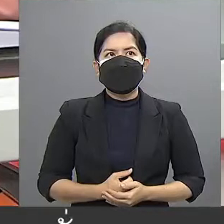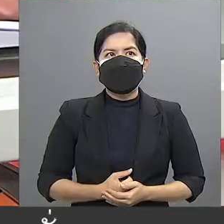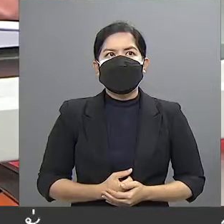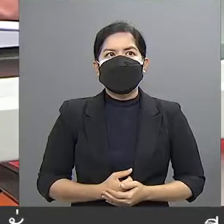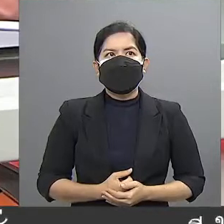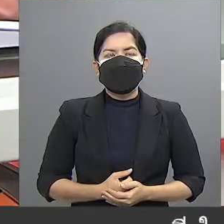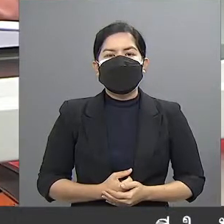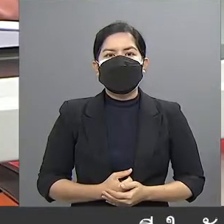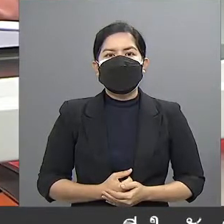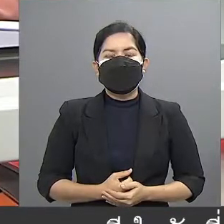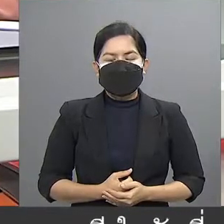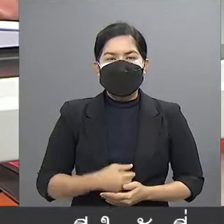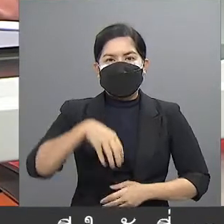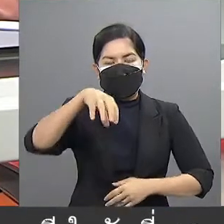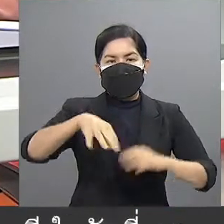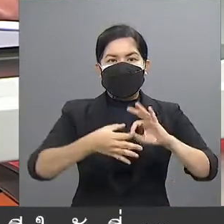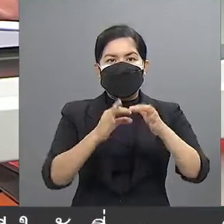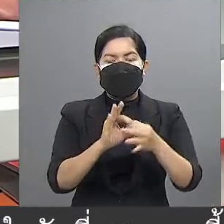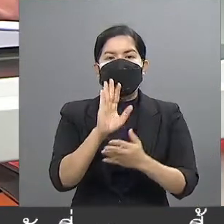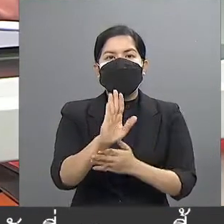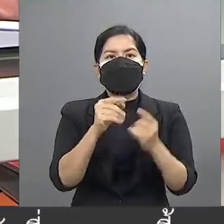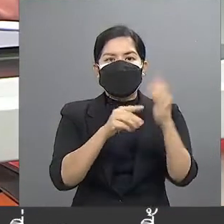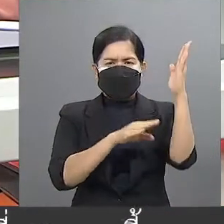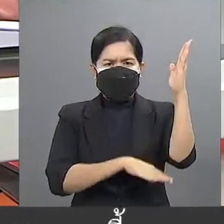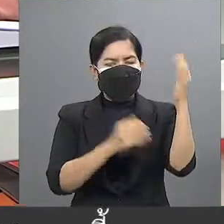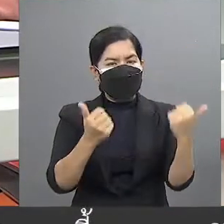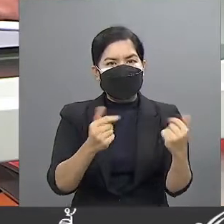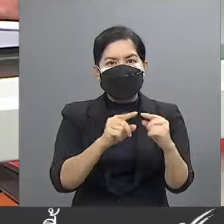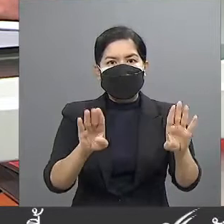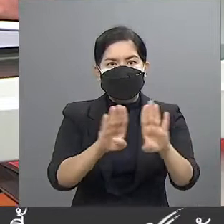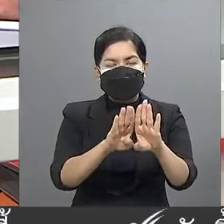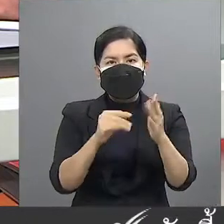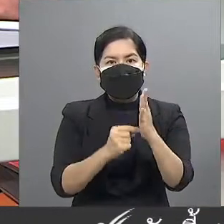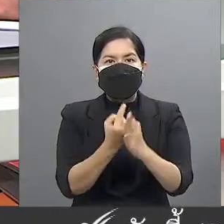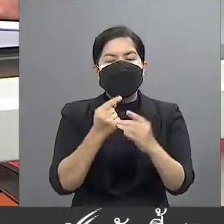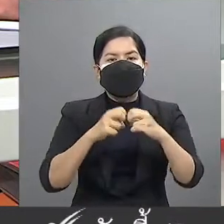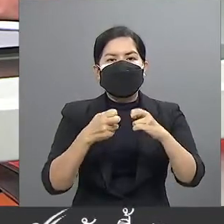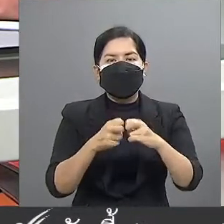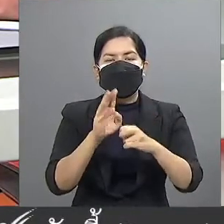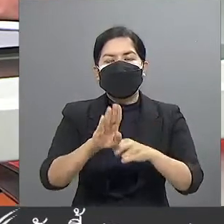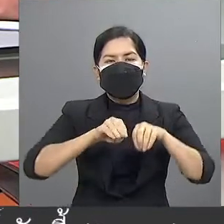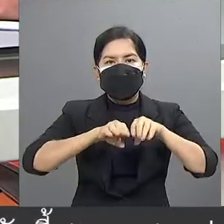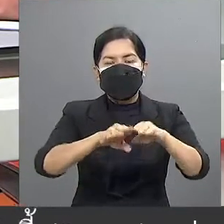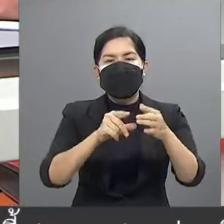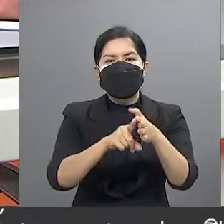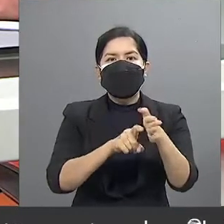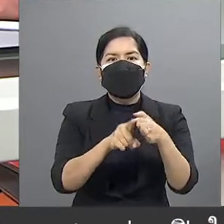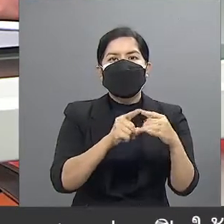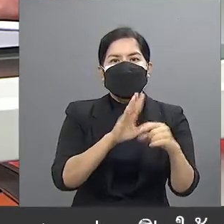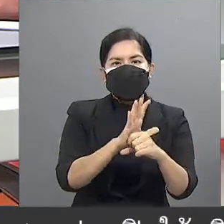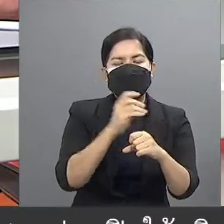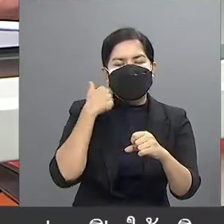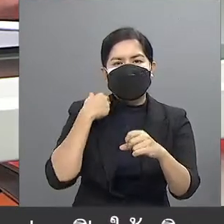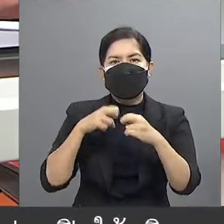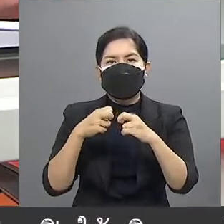สนามกีฬาชนโคในหลายจังหวัดทางภาคใต้ถูกสั่งปิดมานานนะคะนับตั้งแต่โควิด -19 แพร่ระบาดค่ะก็ส่งผลทำให้ธุรกิจนี้ได้รับผลกระ